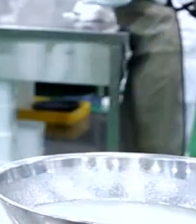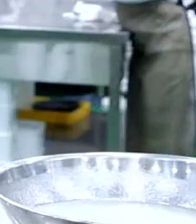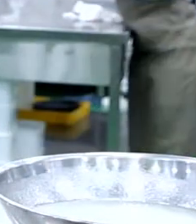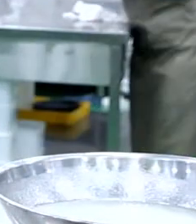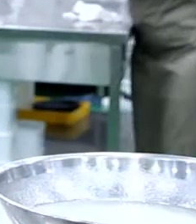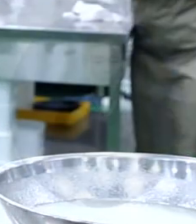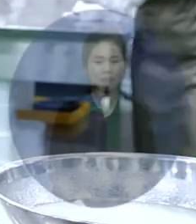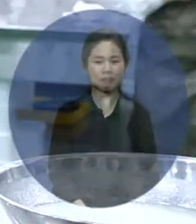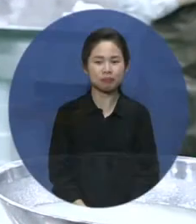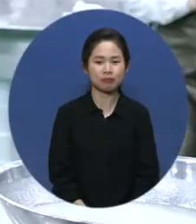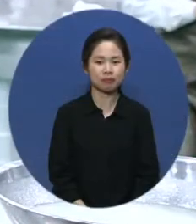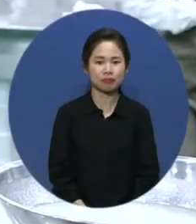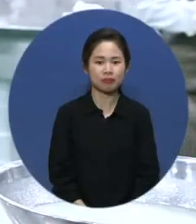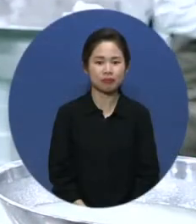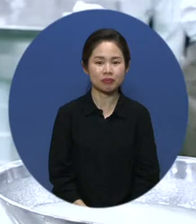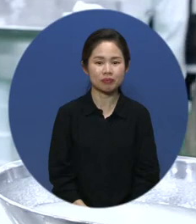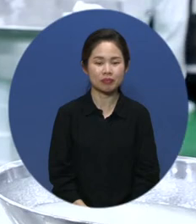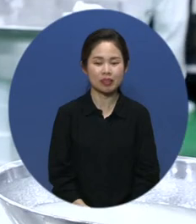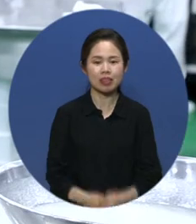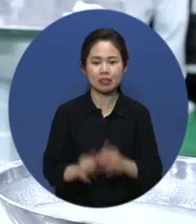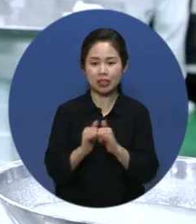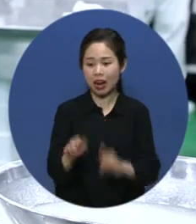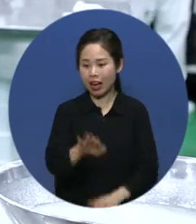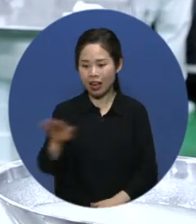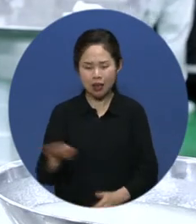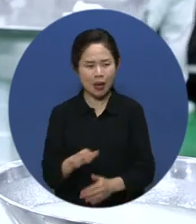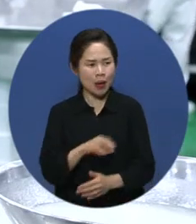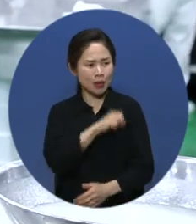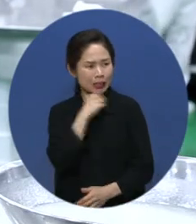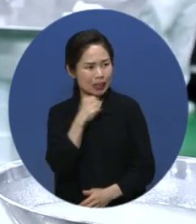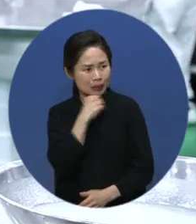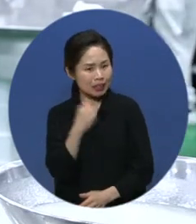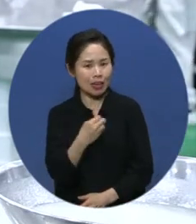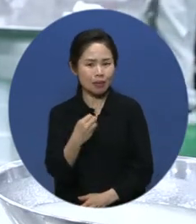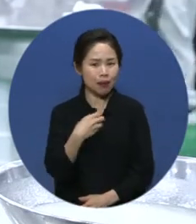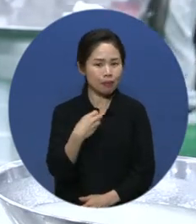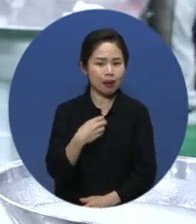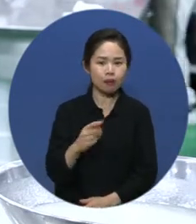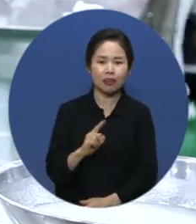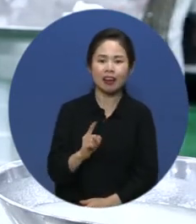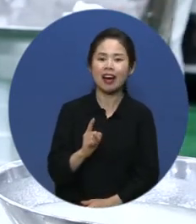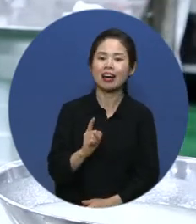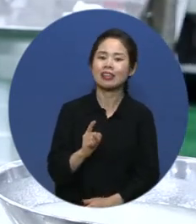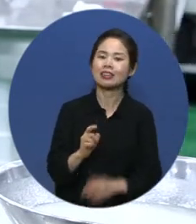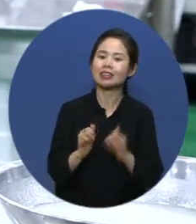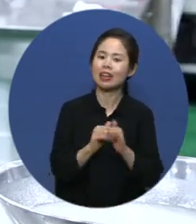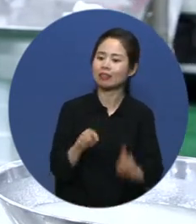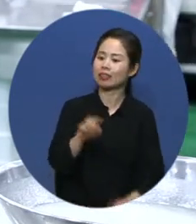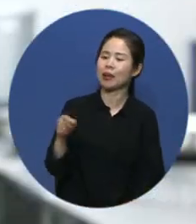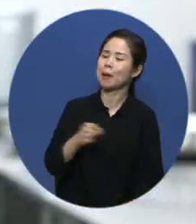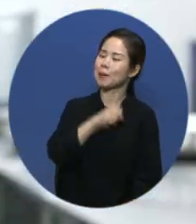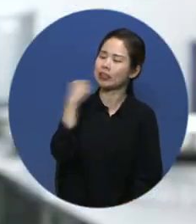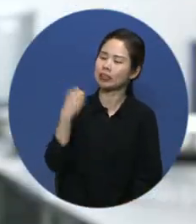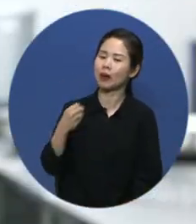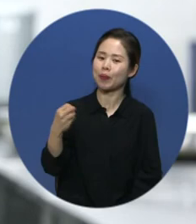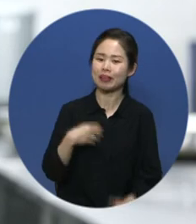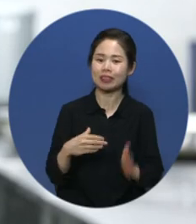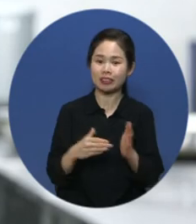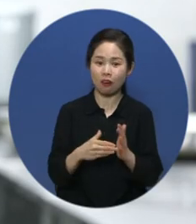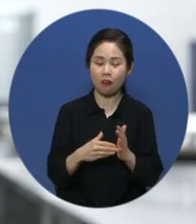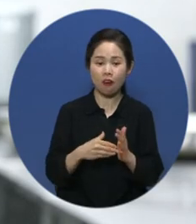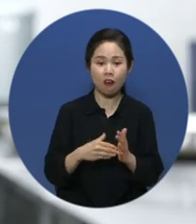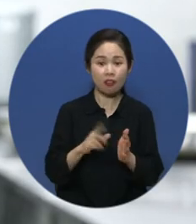빵이 잘 팔린다거나 막 맛있다고 사람들이 그러면 사람들이 맛있어 라고 했어요. 그런데 기분이